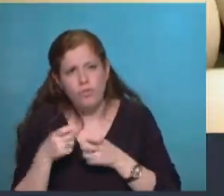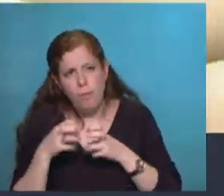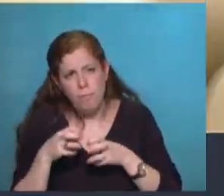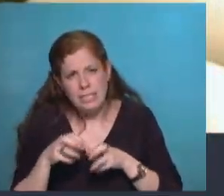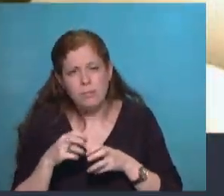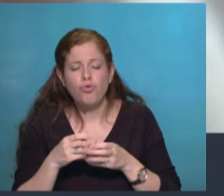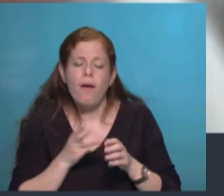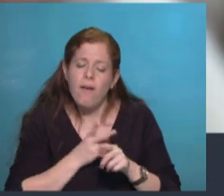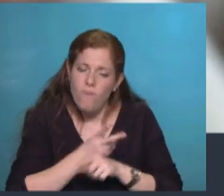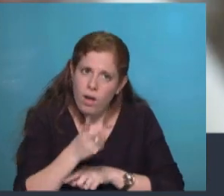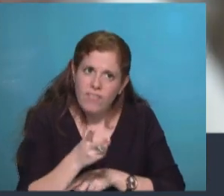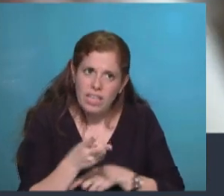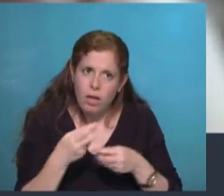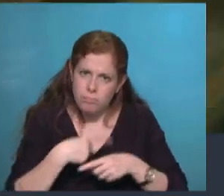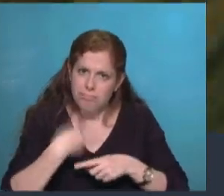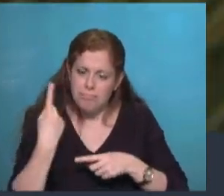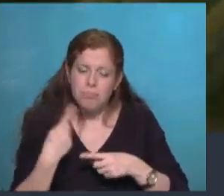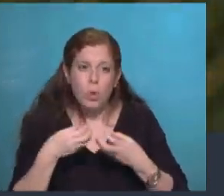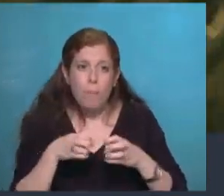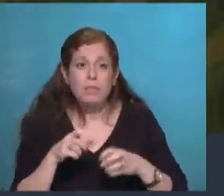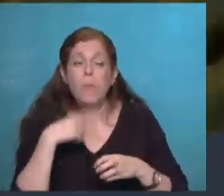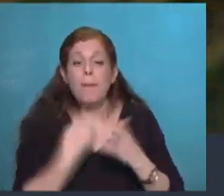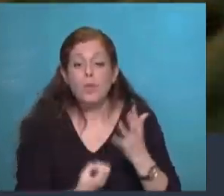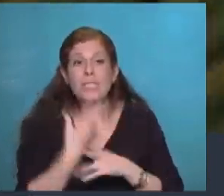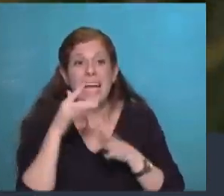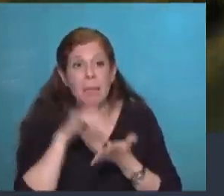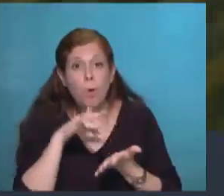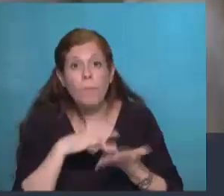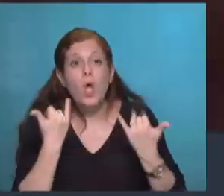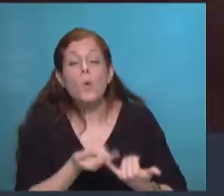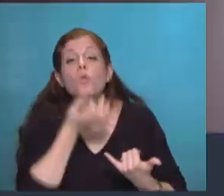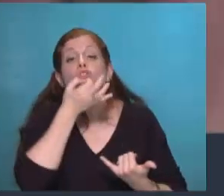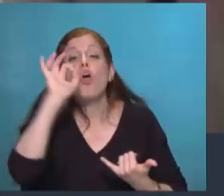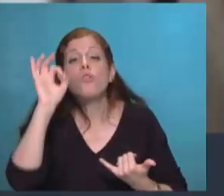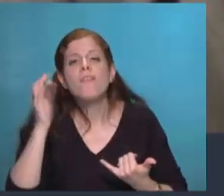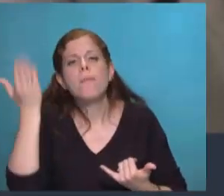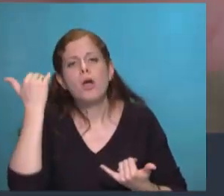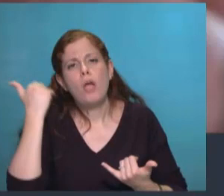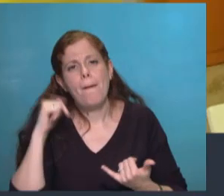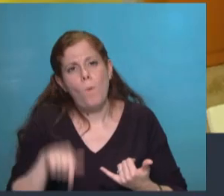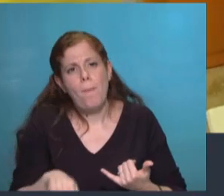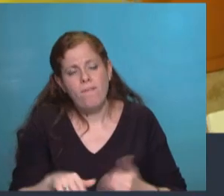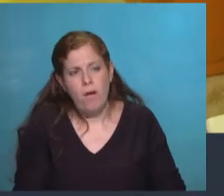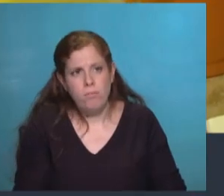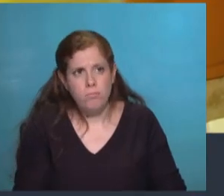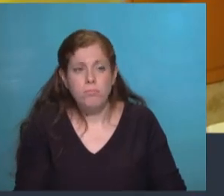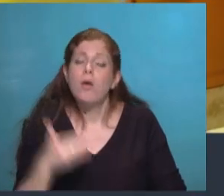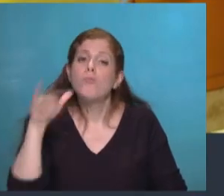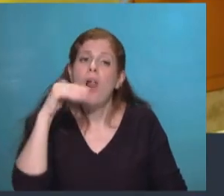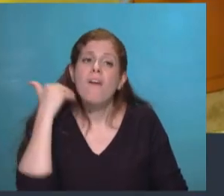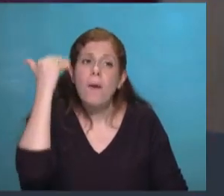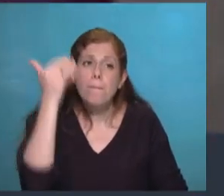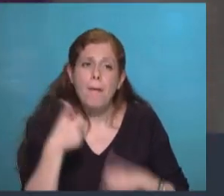גידול הביצים, אומרים שהתוצרת המקומית טובה היום בהרבה ממה שהיה כאן בעבר. השלב הבא